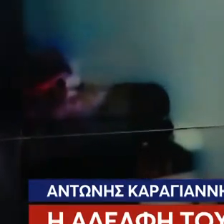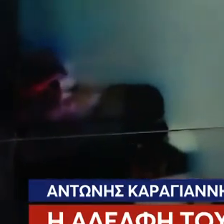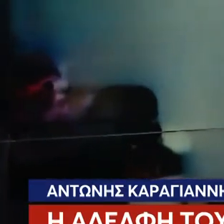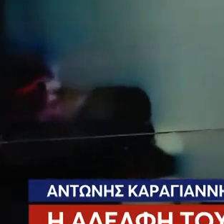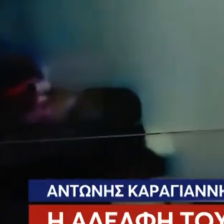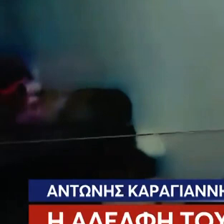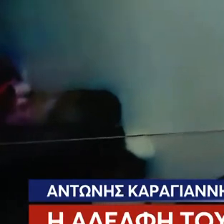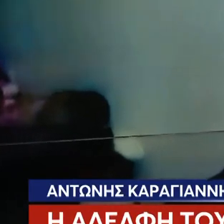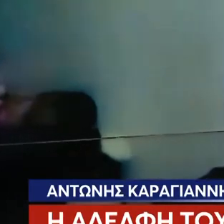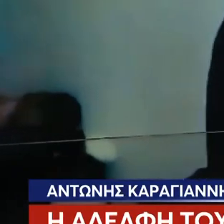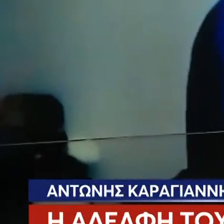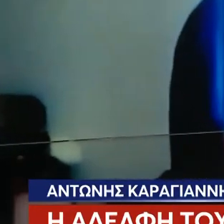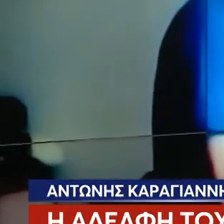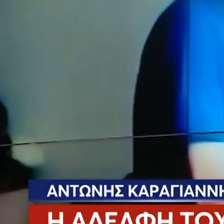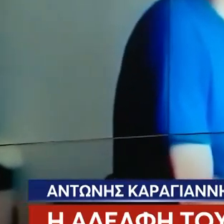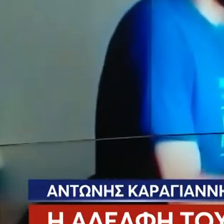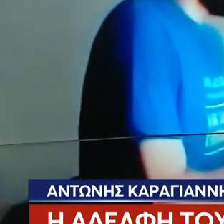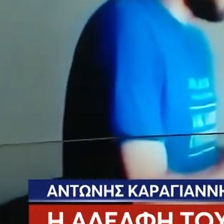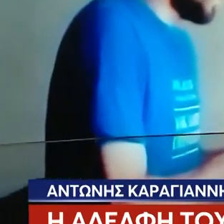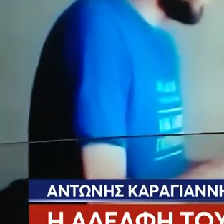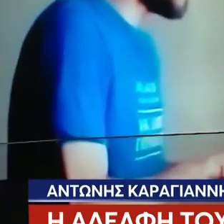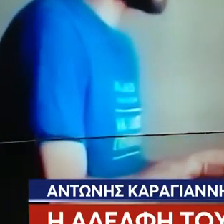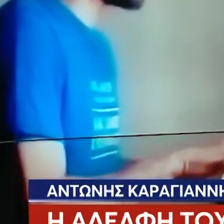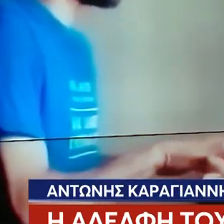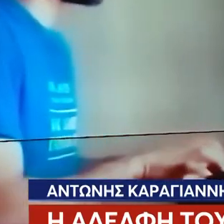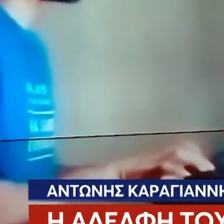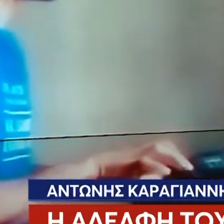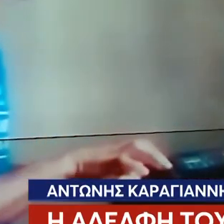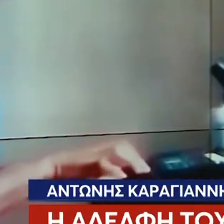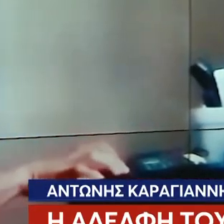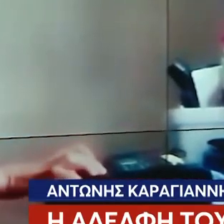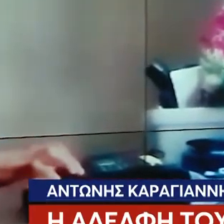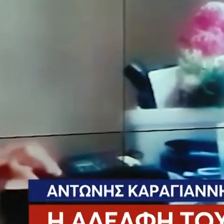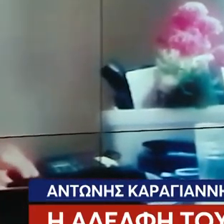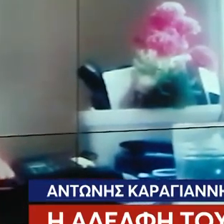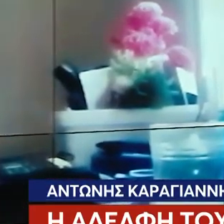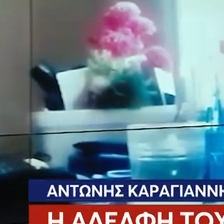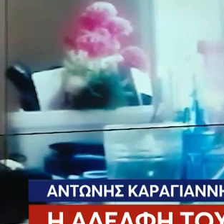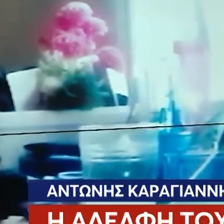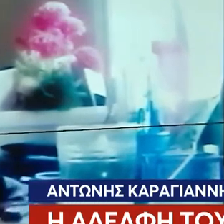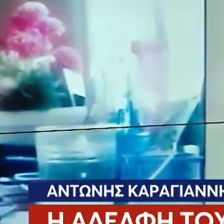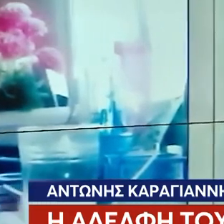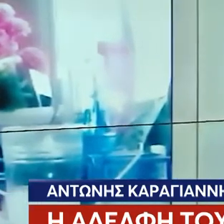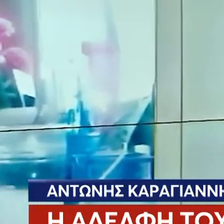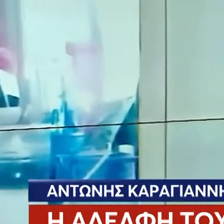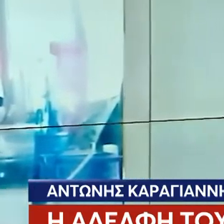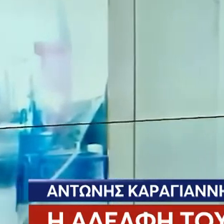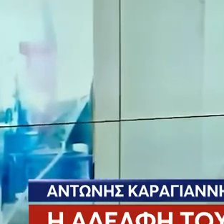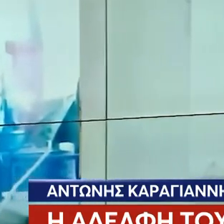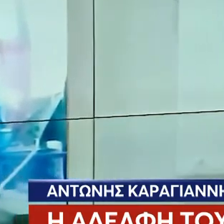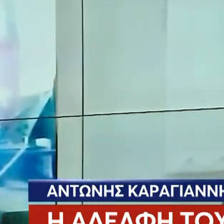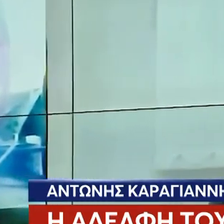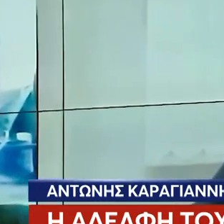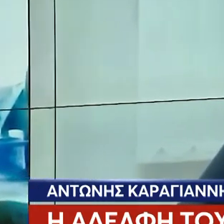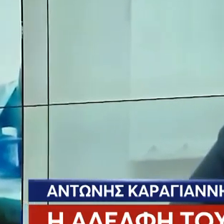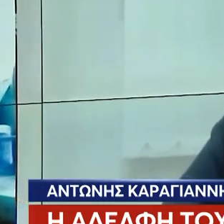να του δώσει κάποιο χρηματικό ποσό. Όπως ακριβώς είπατε, υπάρχουν 4 καταδικαστικές αποφάσεις. Οι αποφάσεις αυτές έχουν συνολικά μία αποφάσεις φυλάκισης,